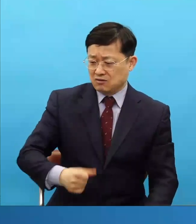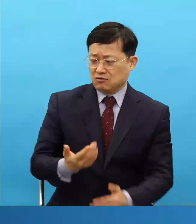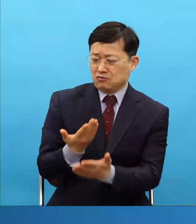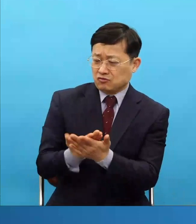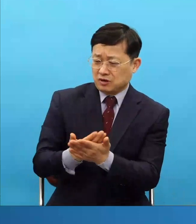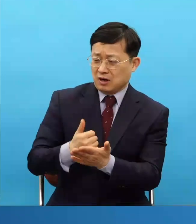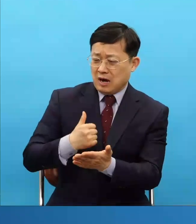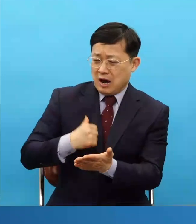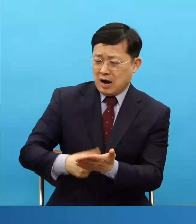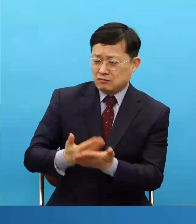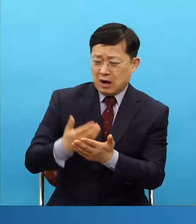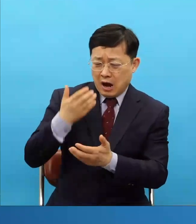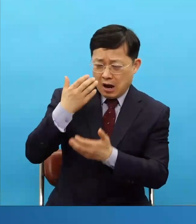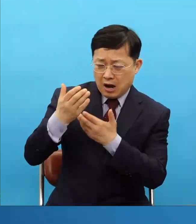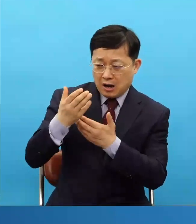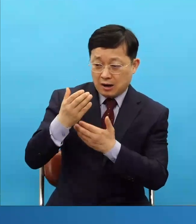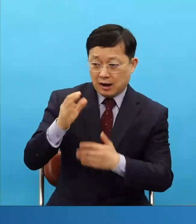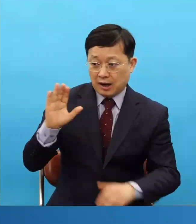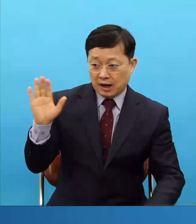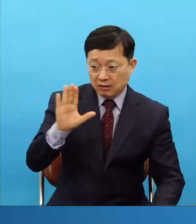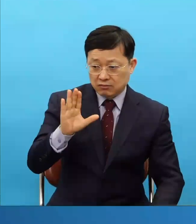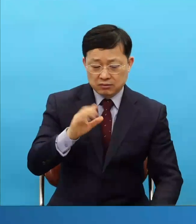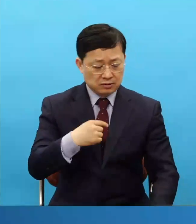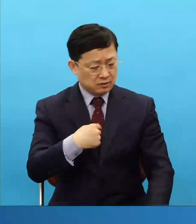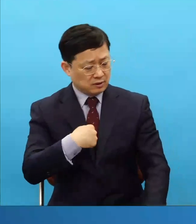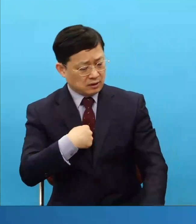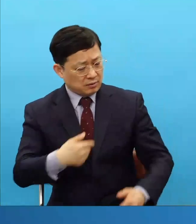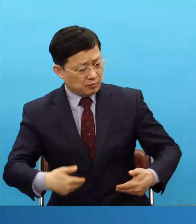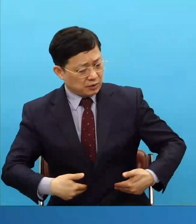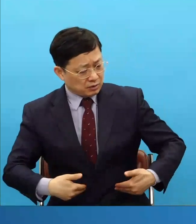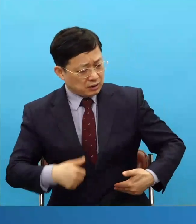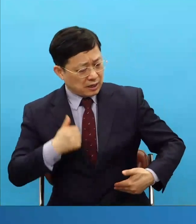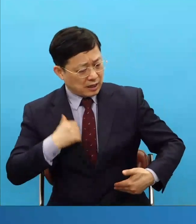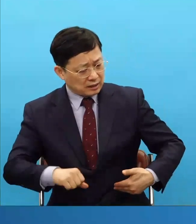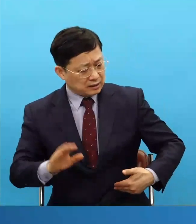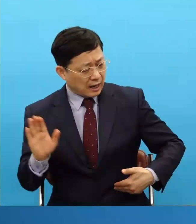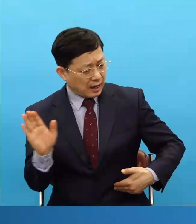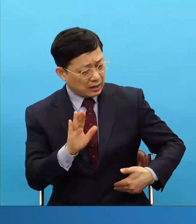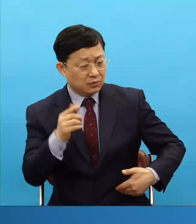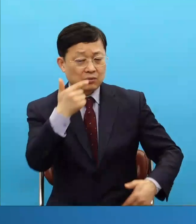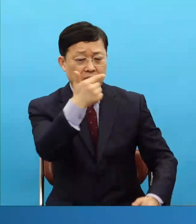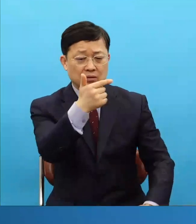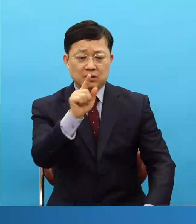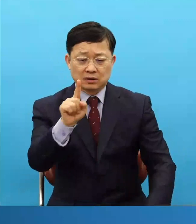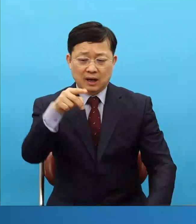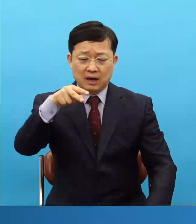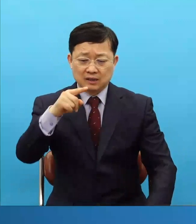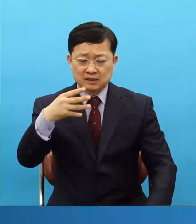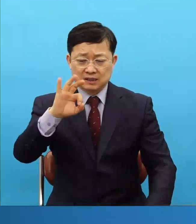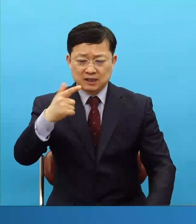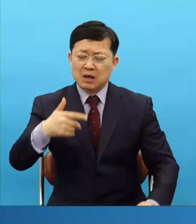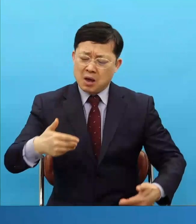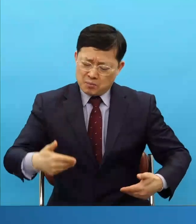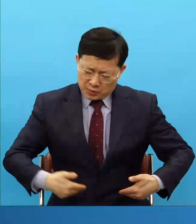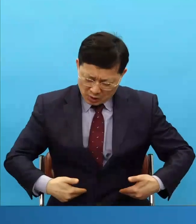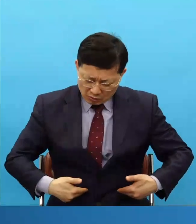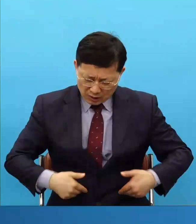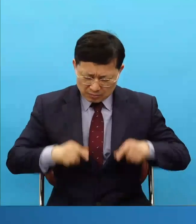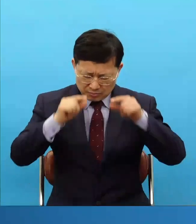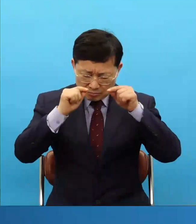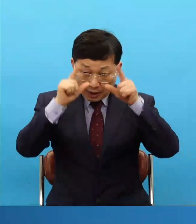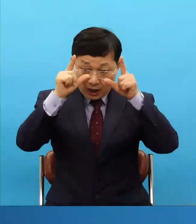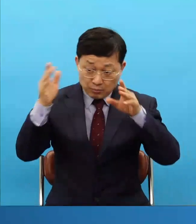need is not a child. 나시린이 필요하구나. I need a Nazarite. 깨달으니까 하나님 역사 시작된 거예요. And realizing that, God's works began.